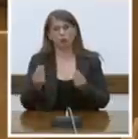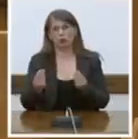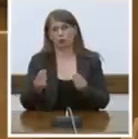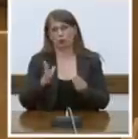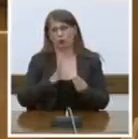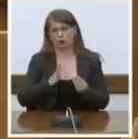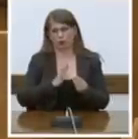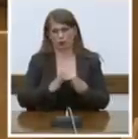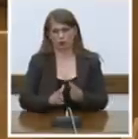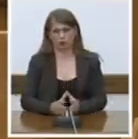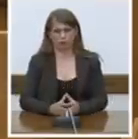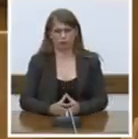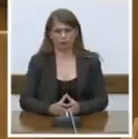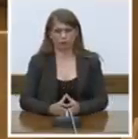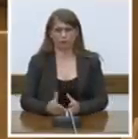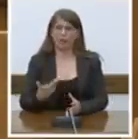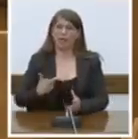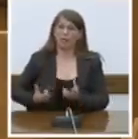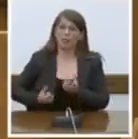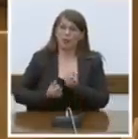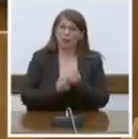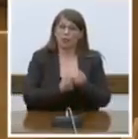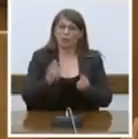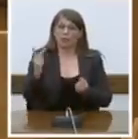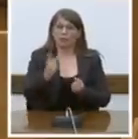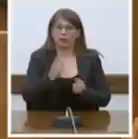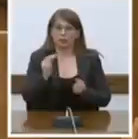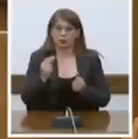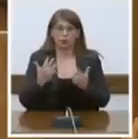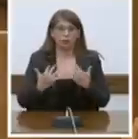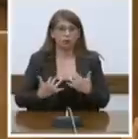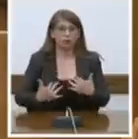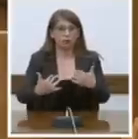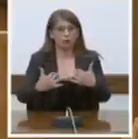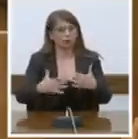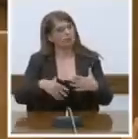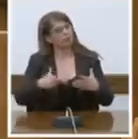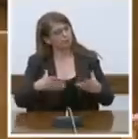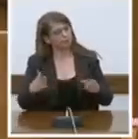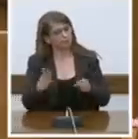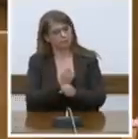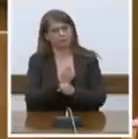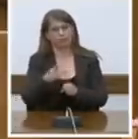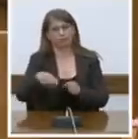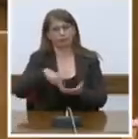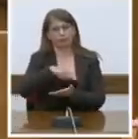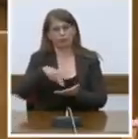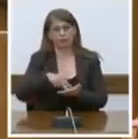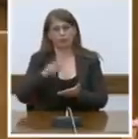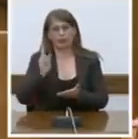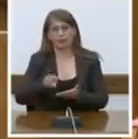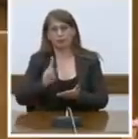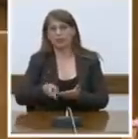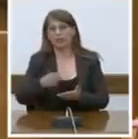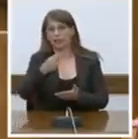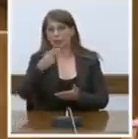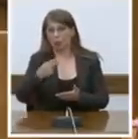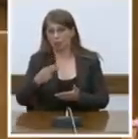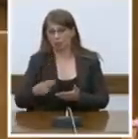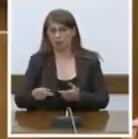υποστηρίξουμε ένα κοινοβούλιο που ανταποκρίνεται στο ρόλο του σχετικά με τις ποινικές υποθέσεις